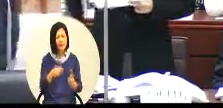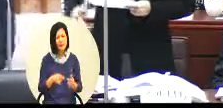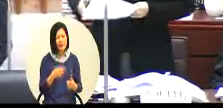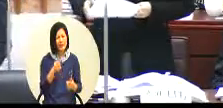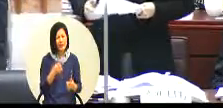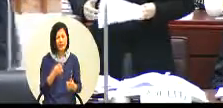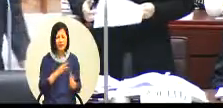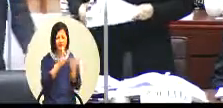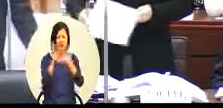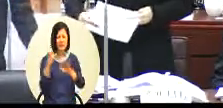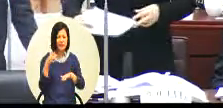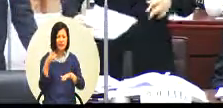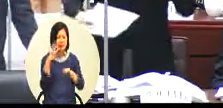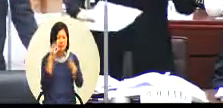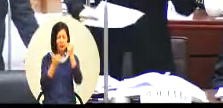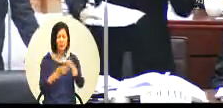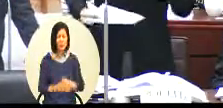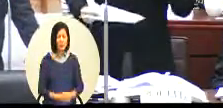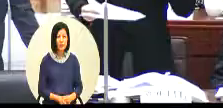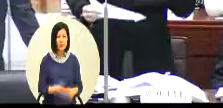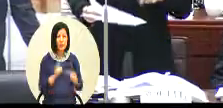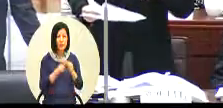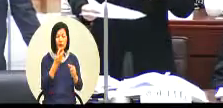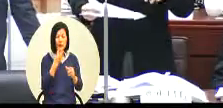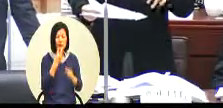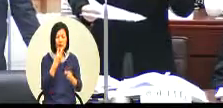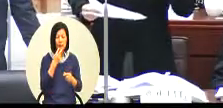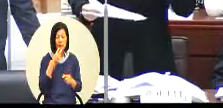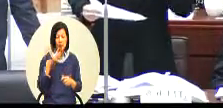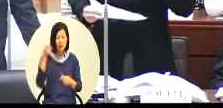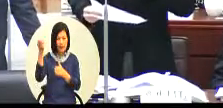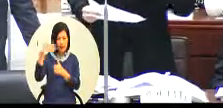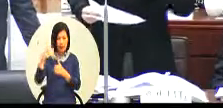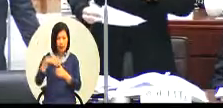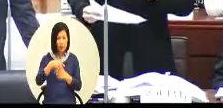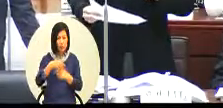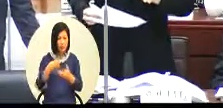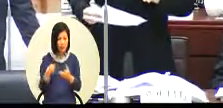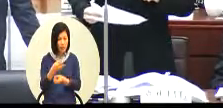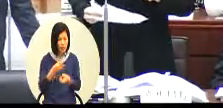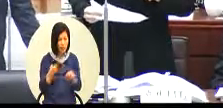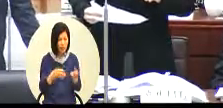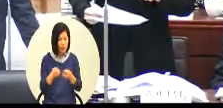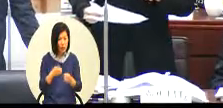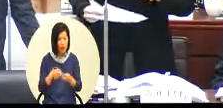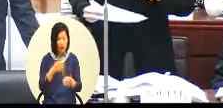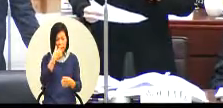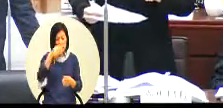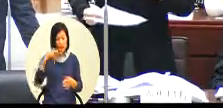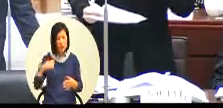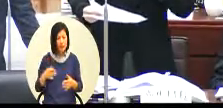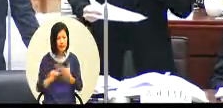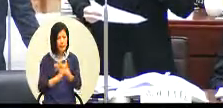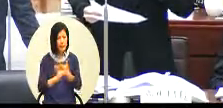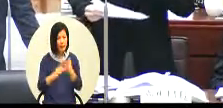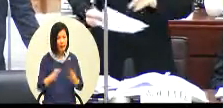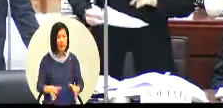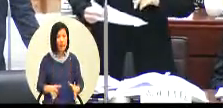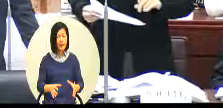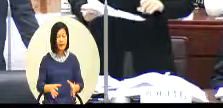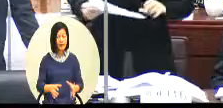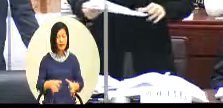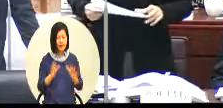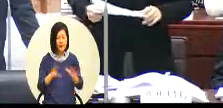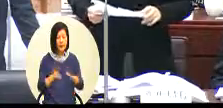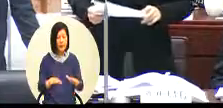质的状况。 不好意思，因为我们现在中央一直在跟我们对的是我们这次的在凤山的示范计划。我们凤山的计划目前是三